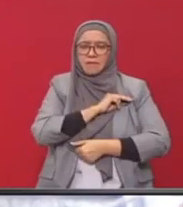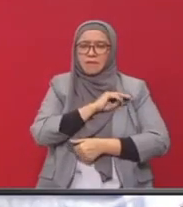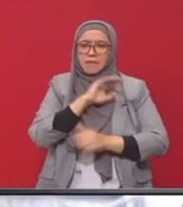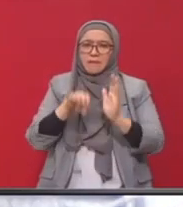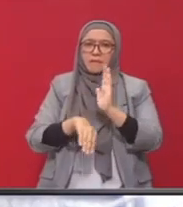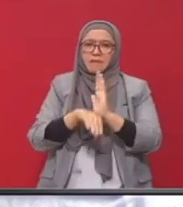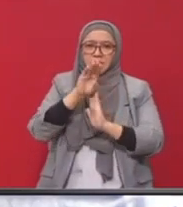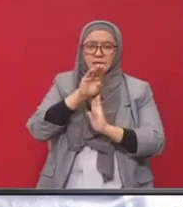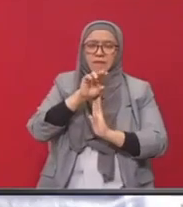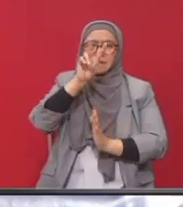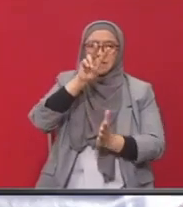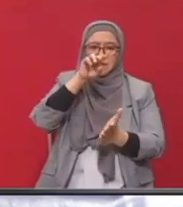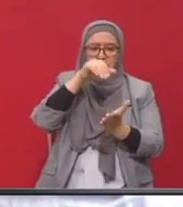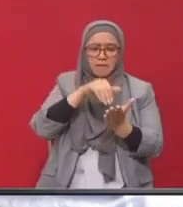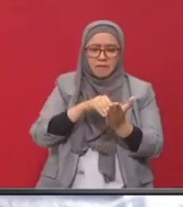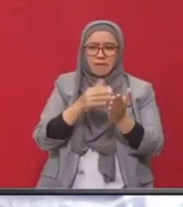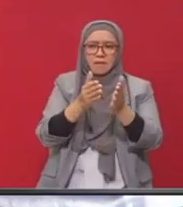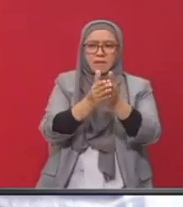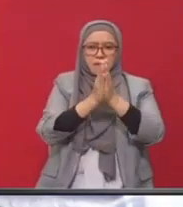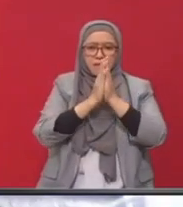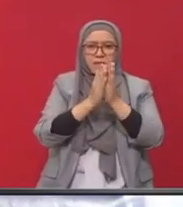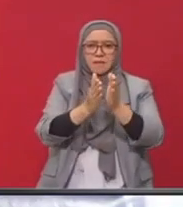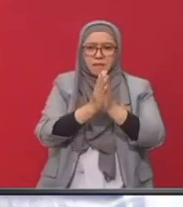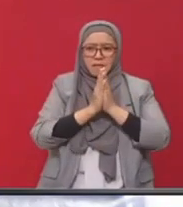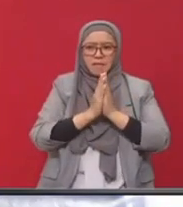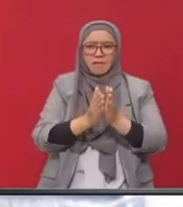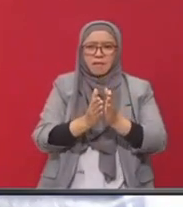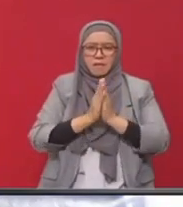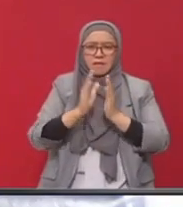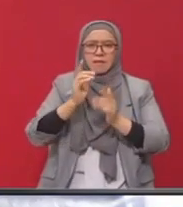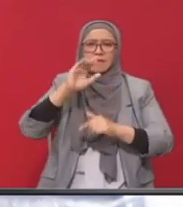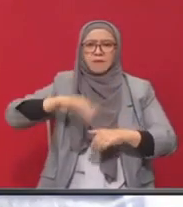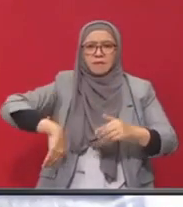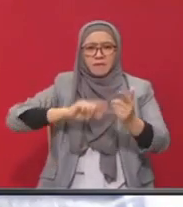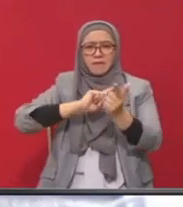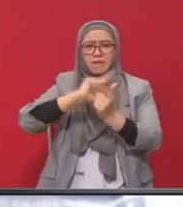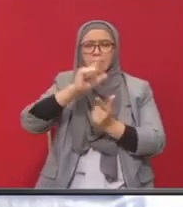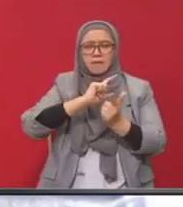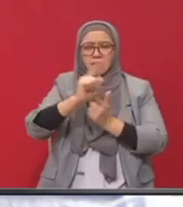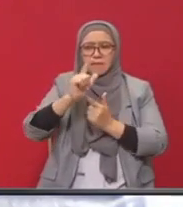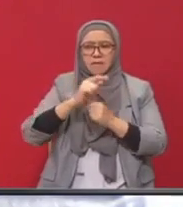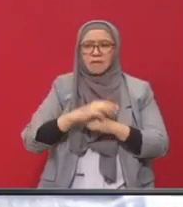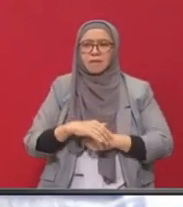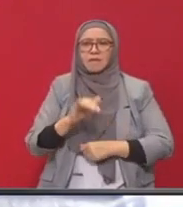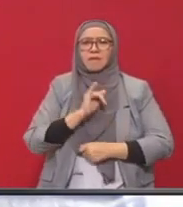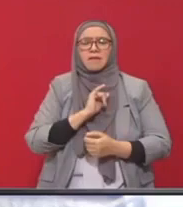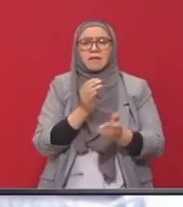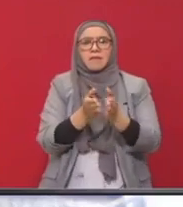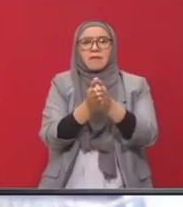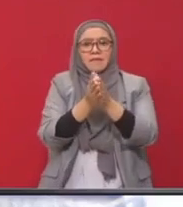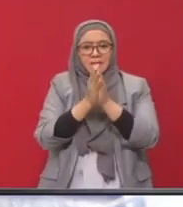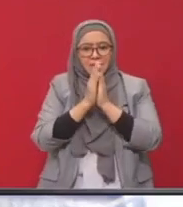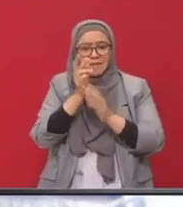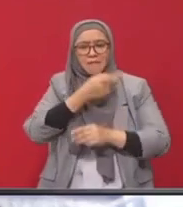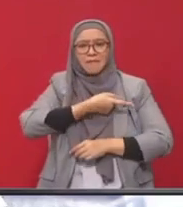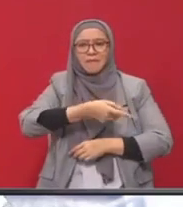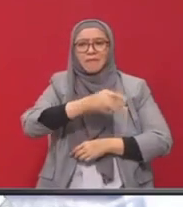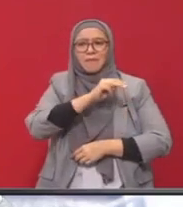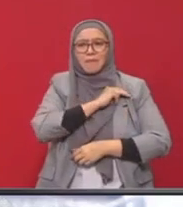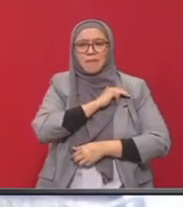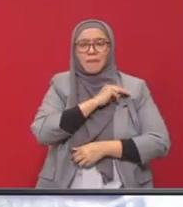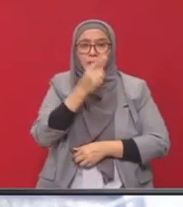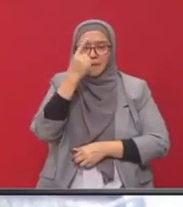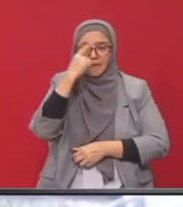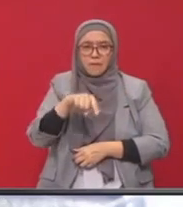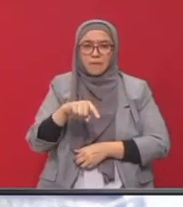lebih daripada 2000 permohonan tidak lagi tidak lulus lagi karena saya minta Kementerian itu